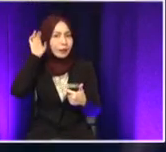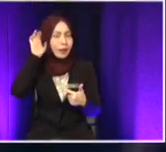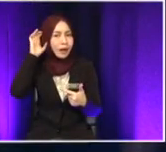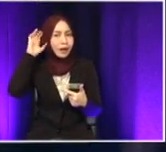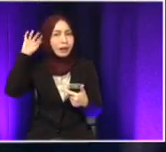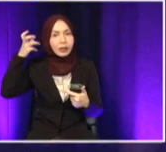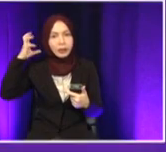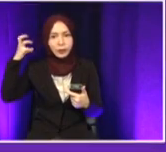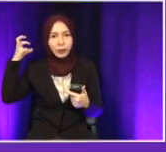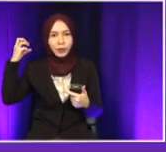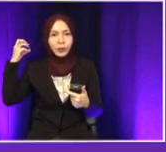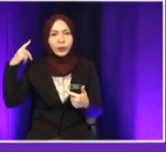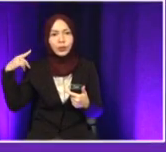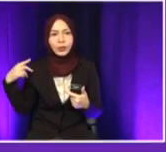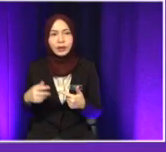menonton